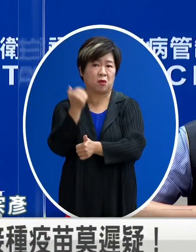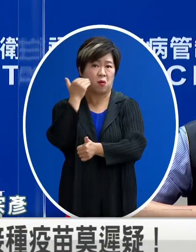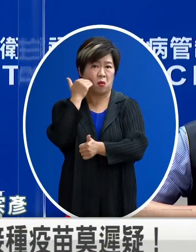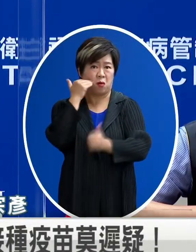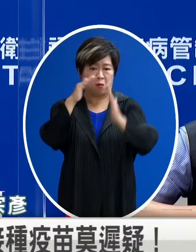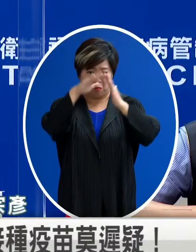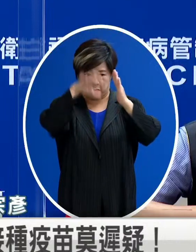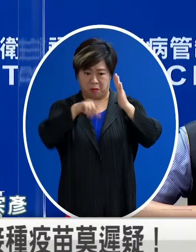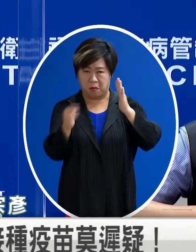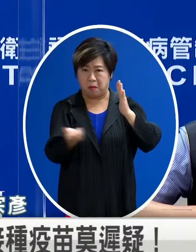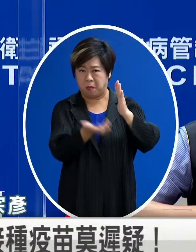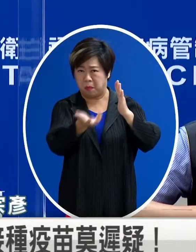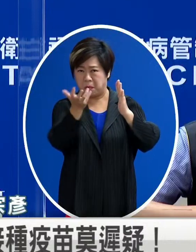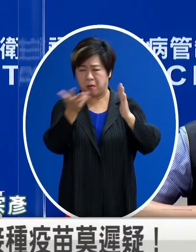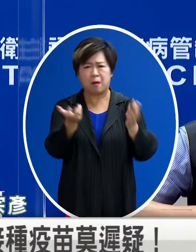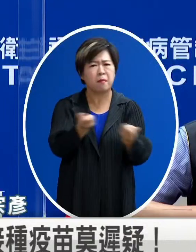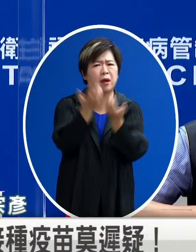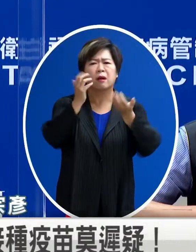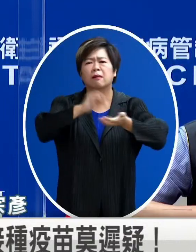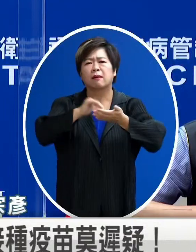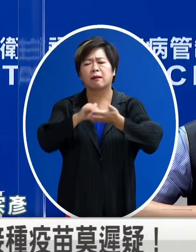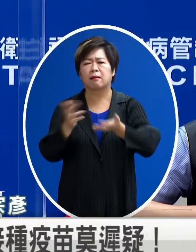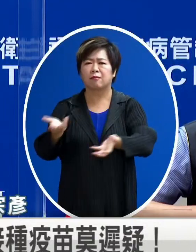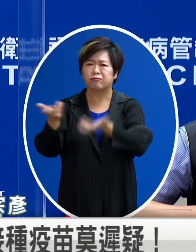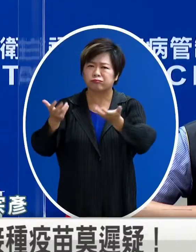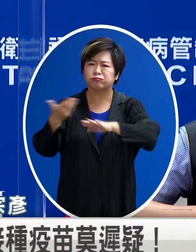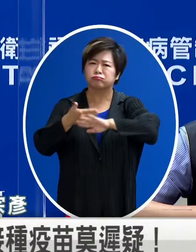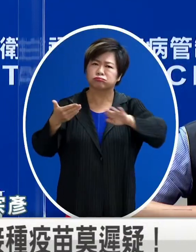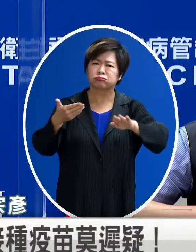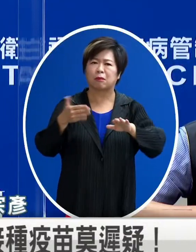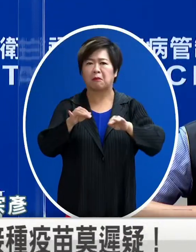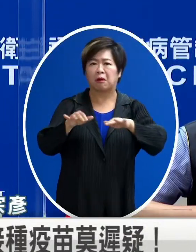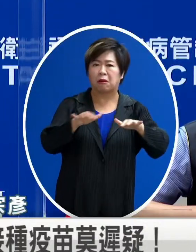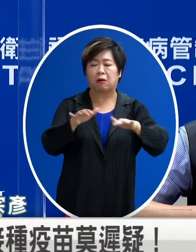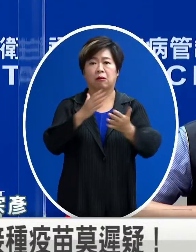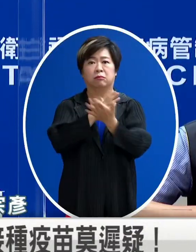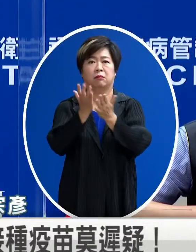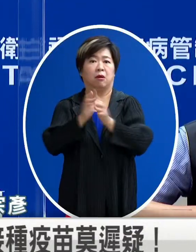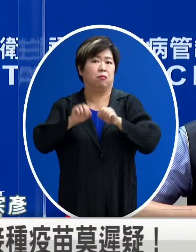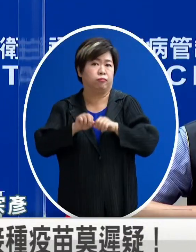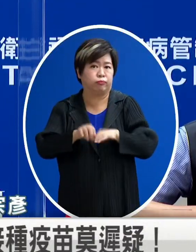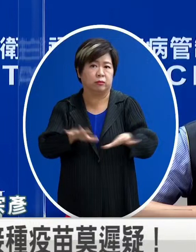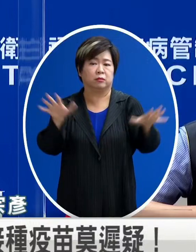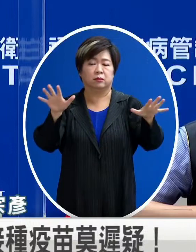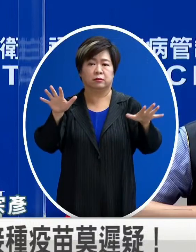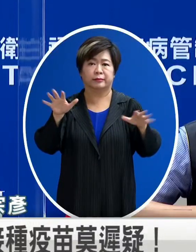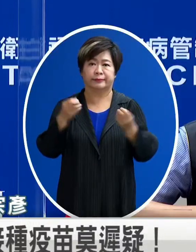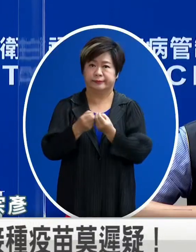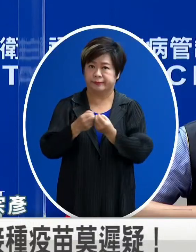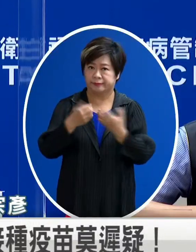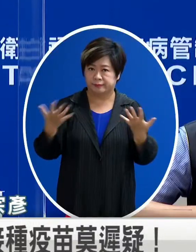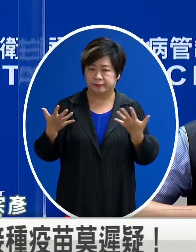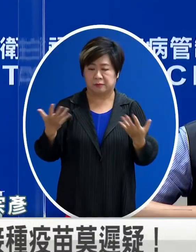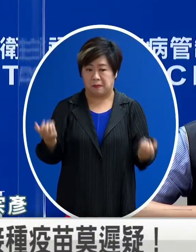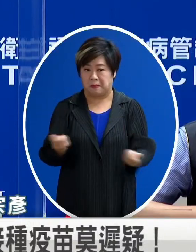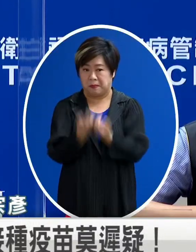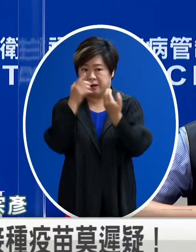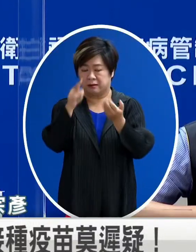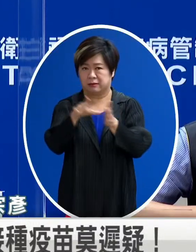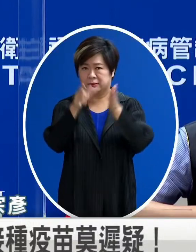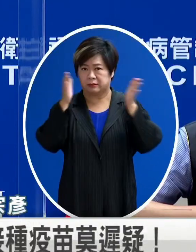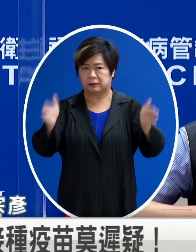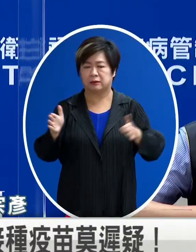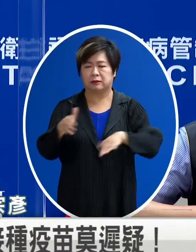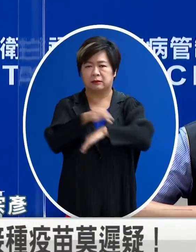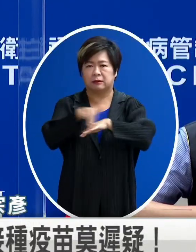害，任何的一种形式的灾害发生的时候的疏散，那当然要依照灾害发生当下的疏